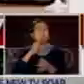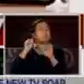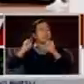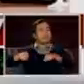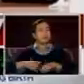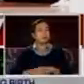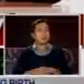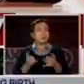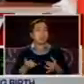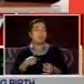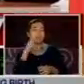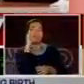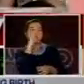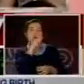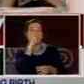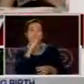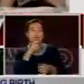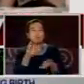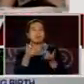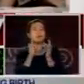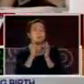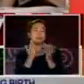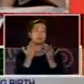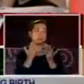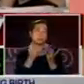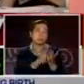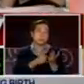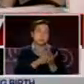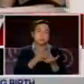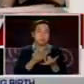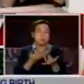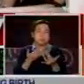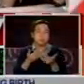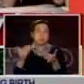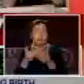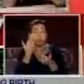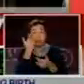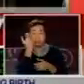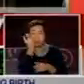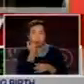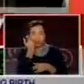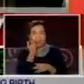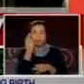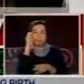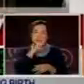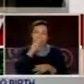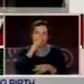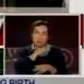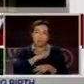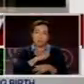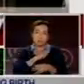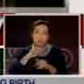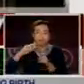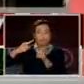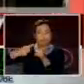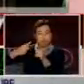Ngayon Tagalog naman at hingi na ako ng paumanhin, abansi pa lang dahil kulang na kulang Tagalog ko. Unang